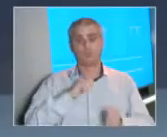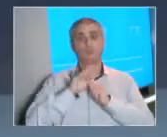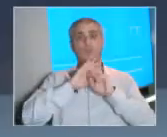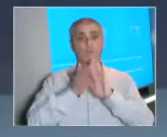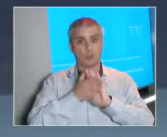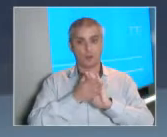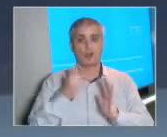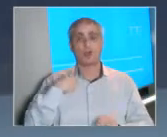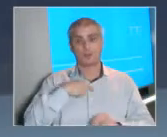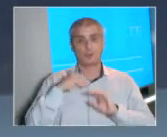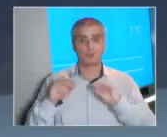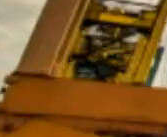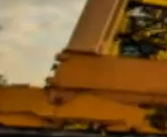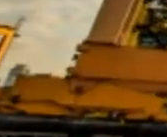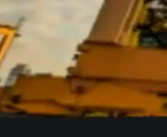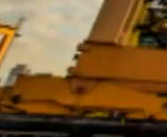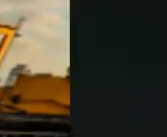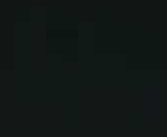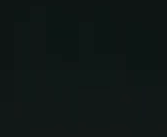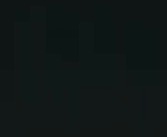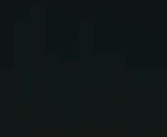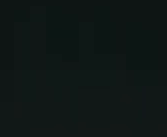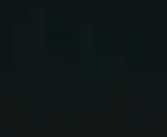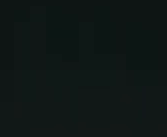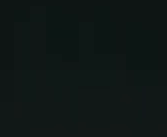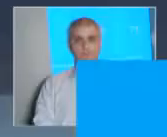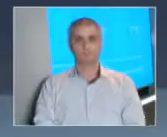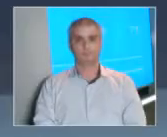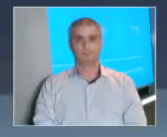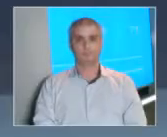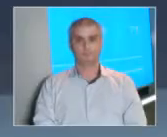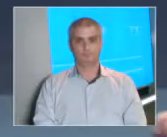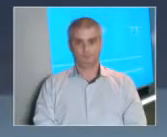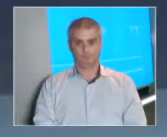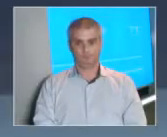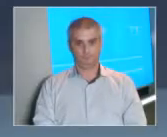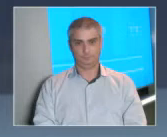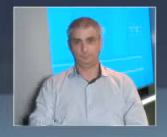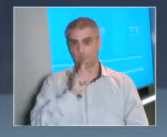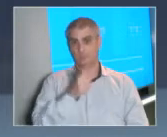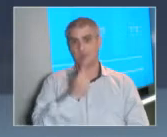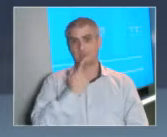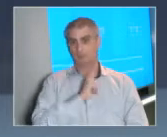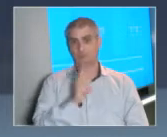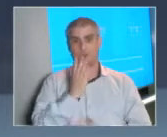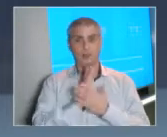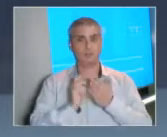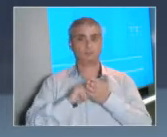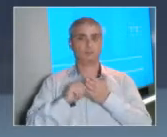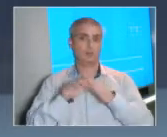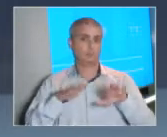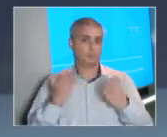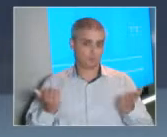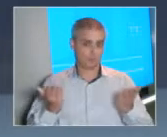אנחנו לנושא הבא. יש אולי איסור על חלק ממשרדי